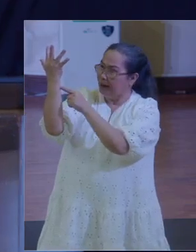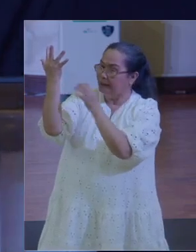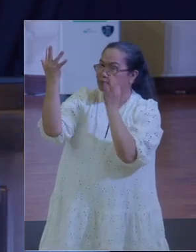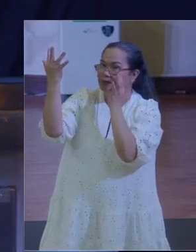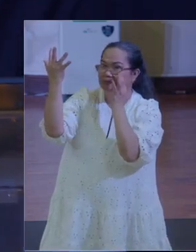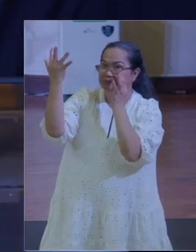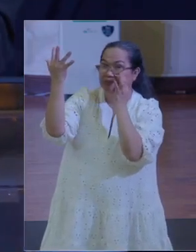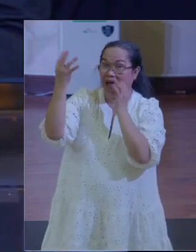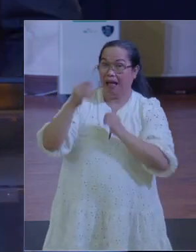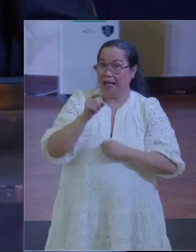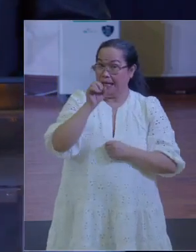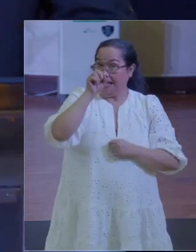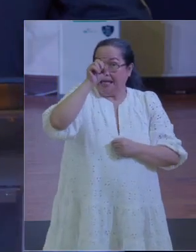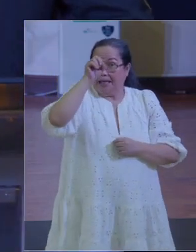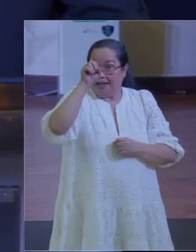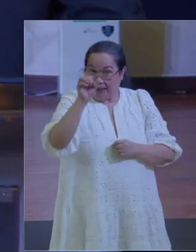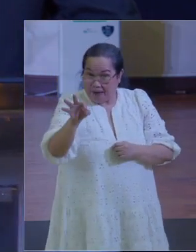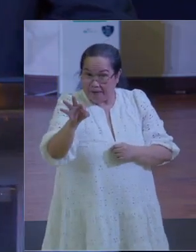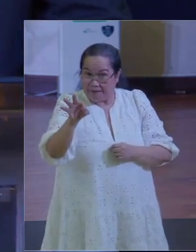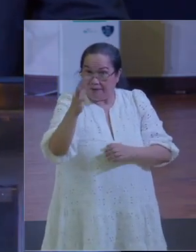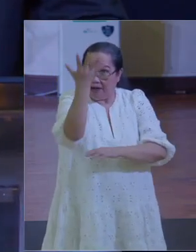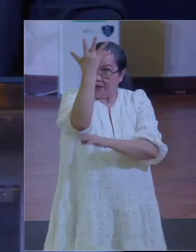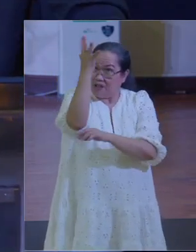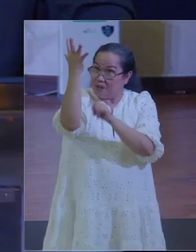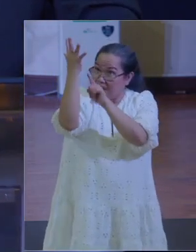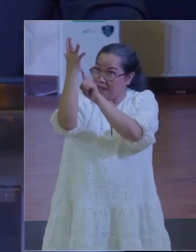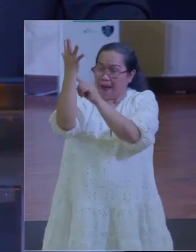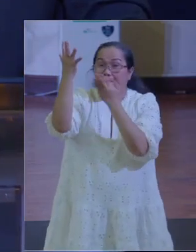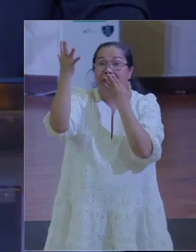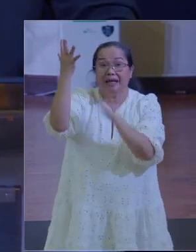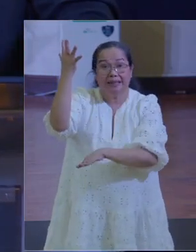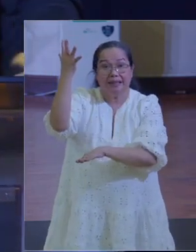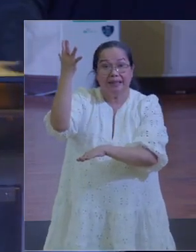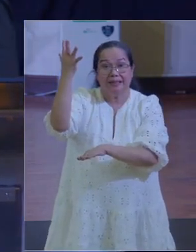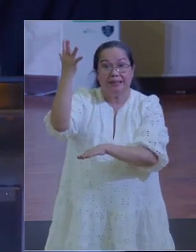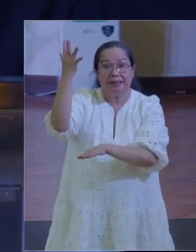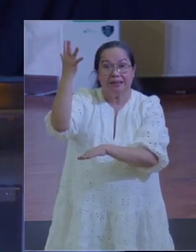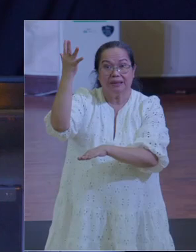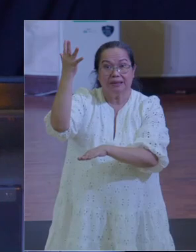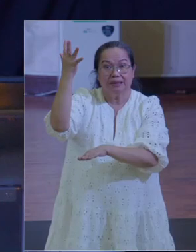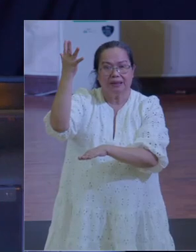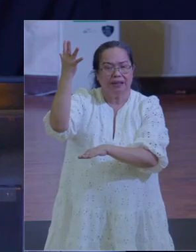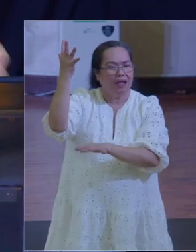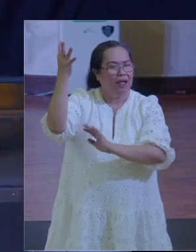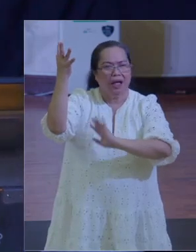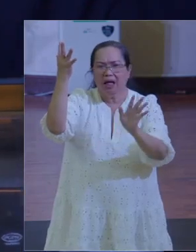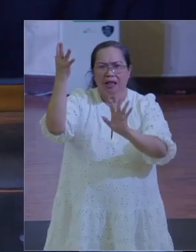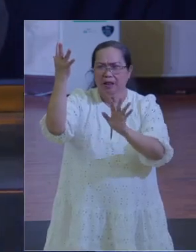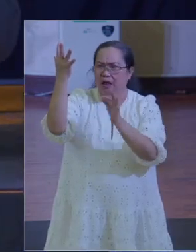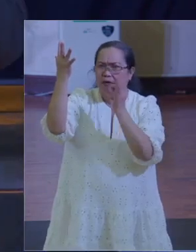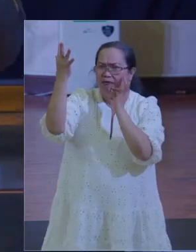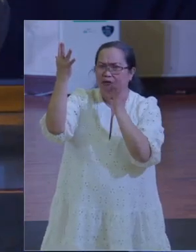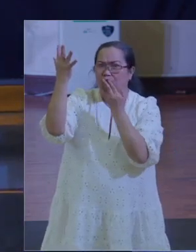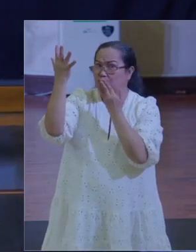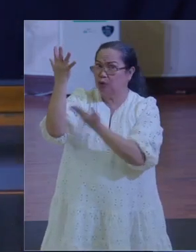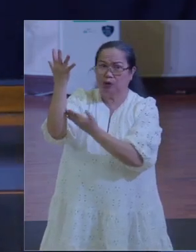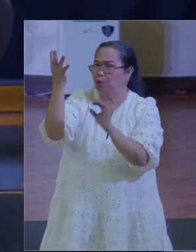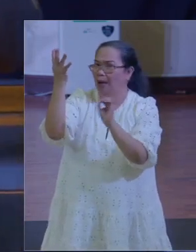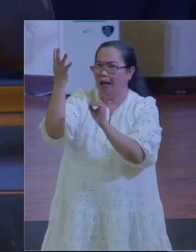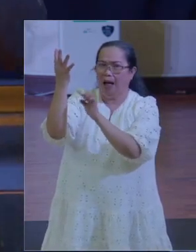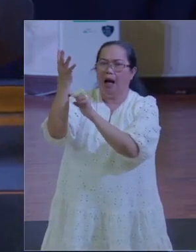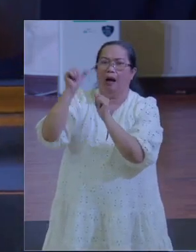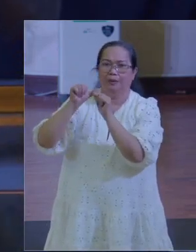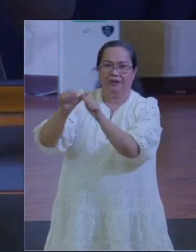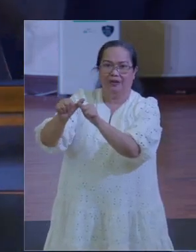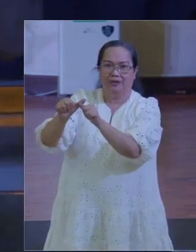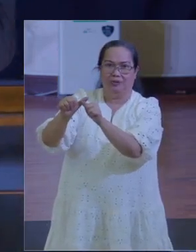good tree. Unfortunately, sa NIV, no good tree. Kasi yung Greek word na gar, for, nandun yun hindi mo maalis yun. So, ang